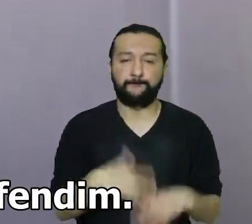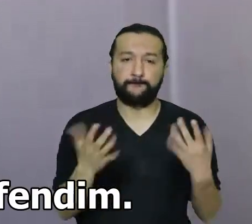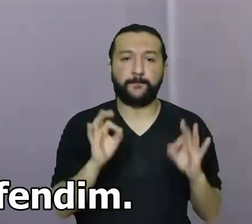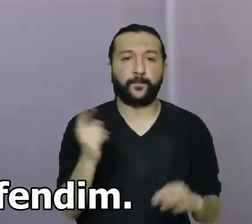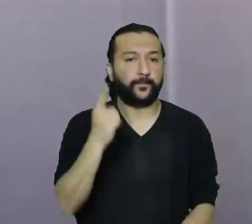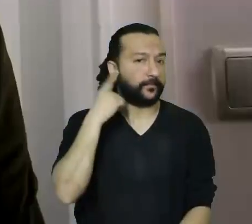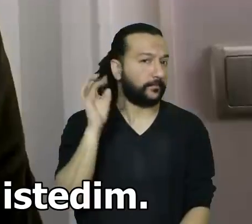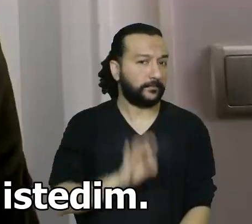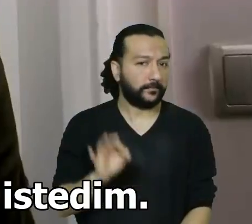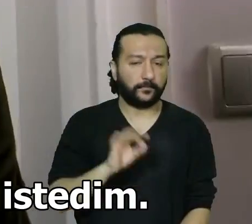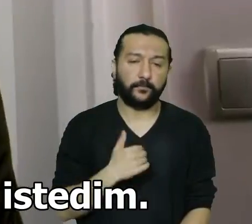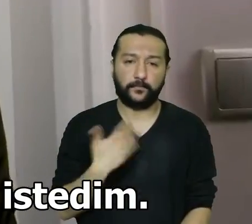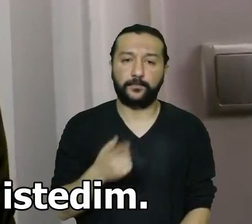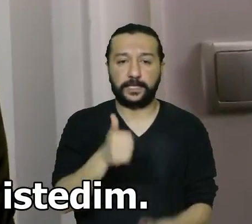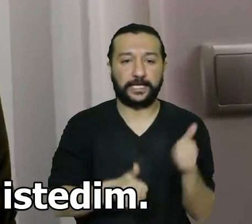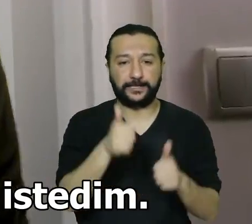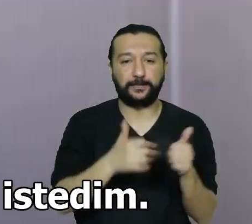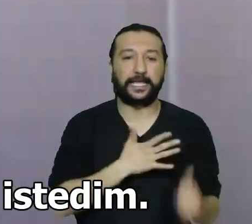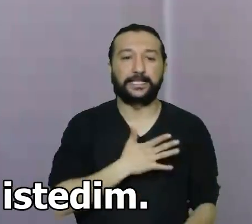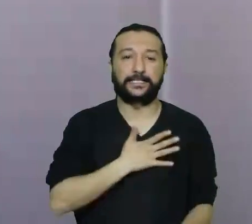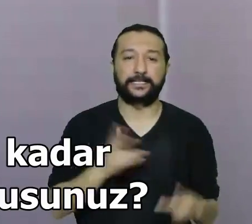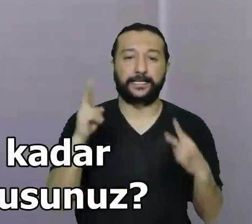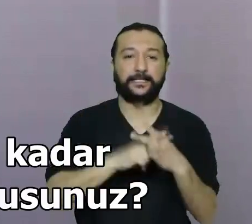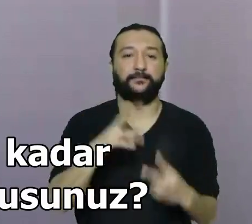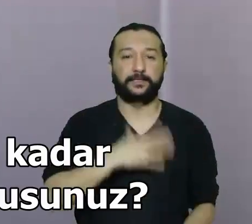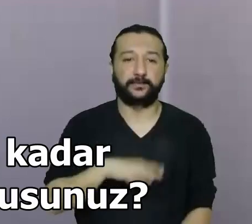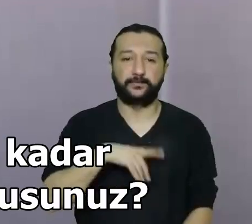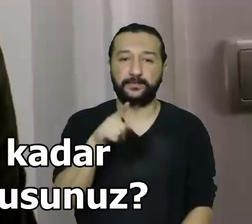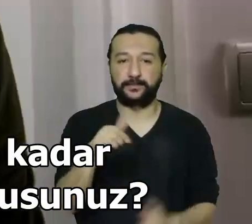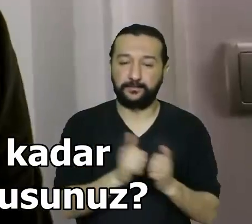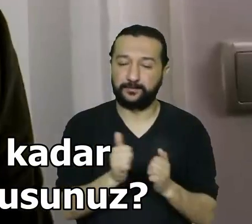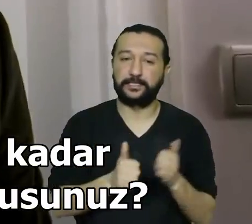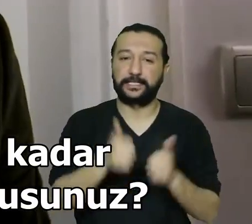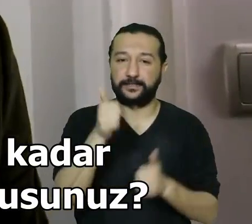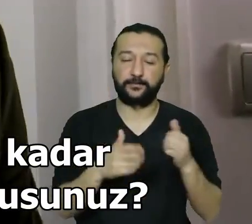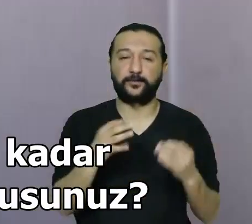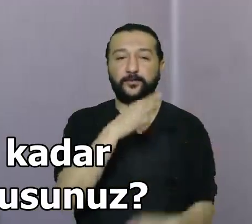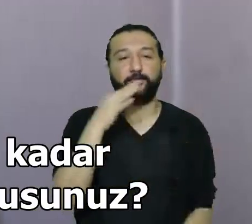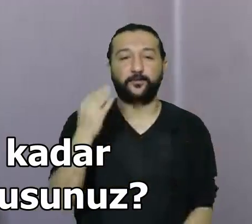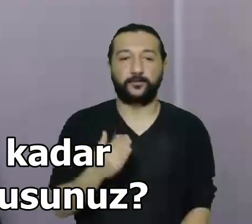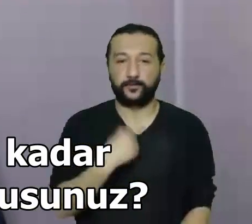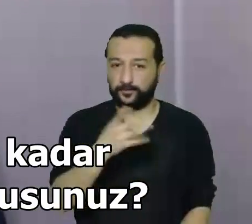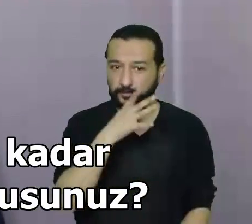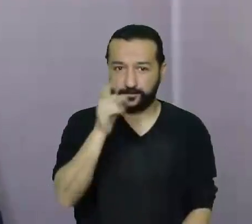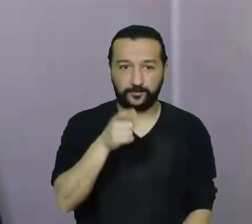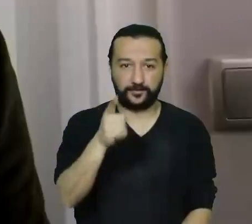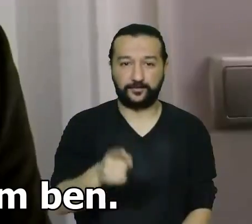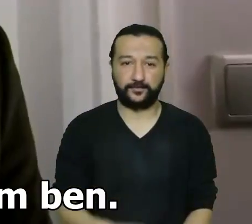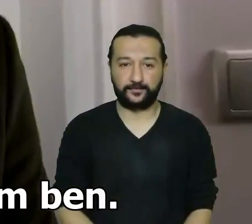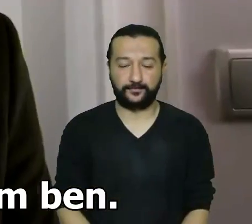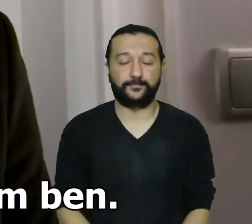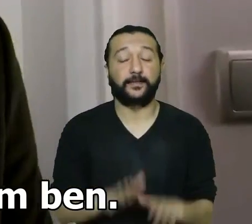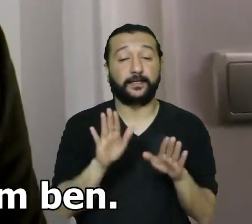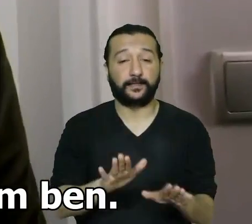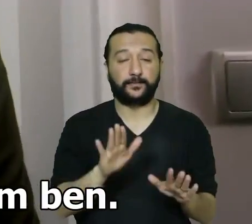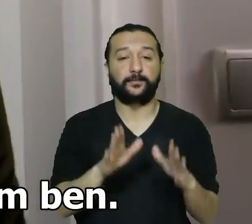bir şey duymadım efendim. Hani yarışma heyecanı tatmak istedim. Sizinle yarışmak benim için ne kadar mutlu verici bir olay biliyor musunuz?